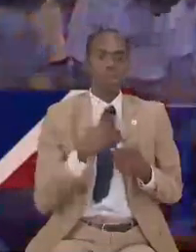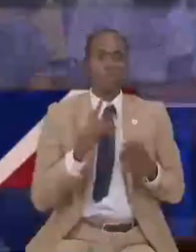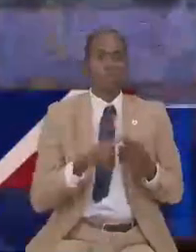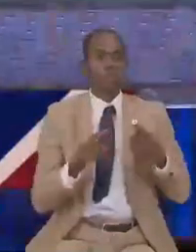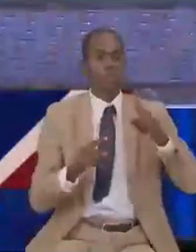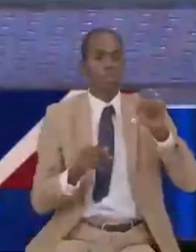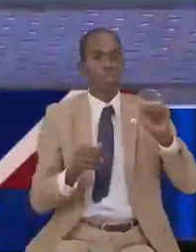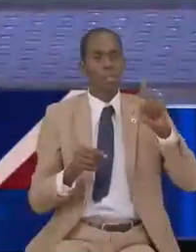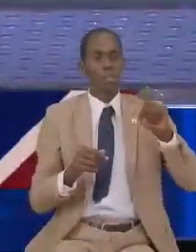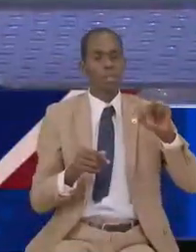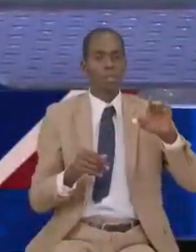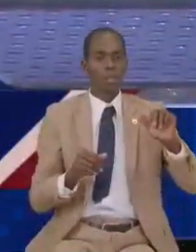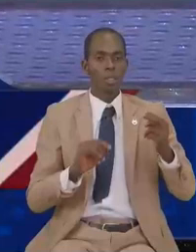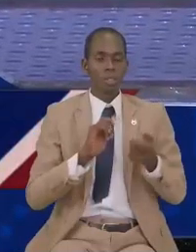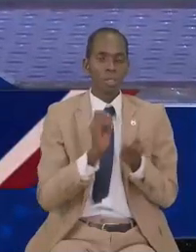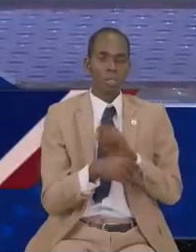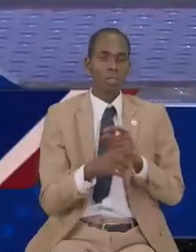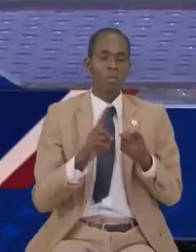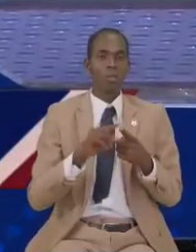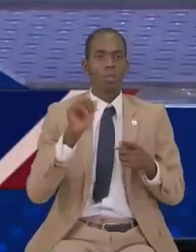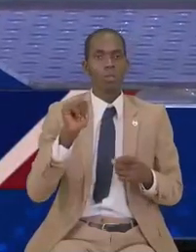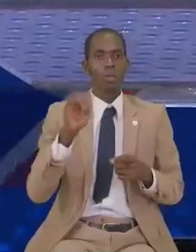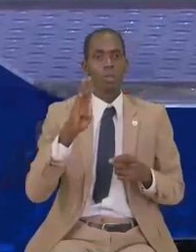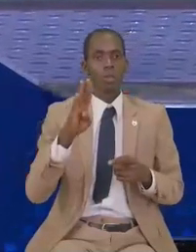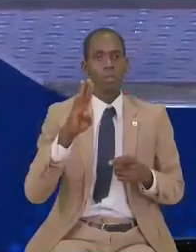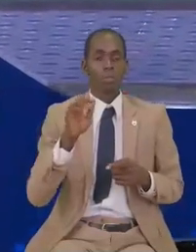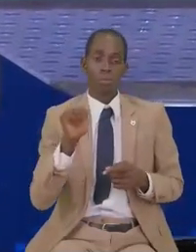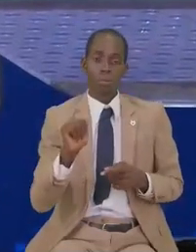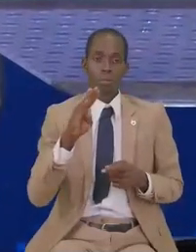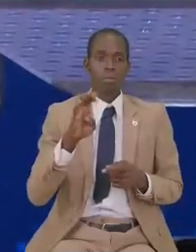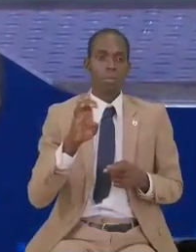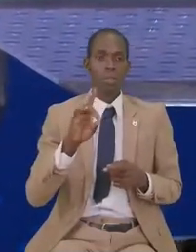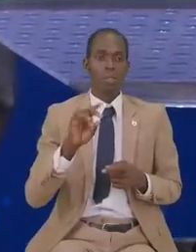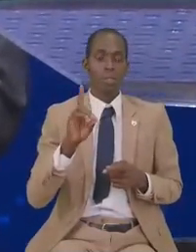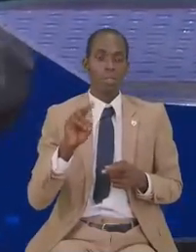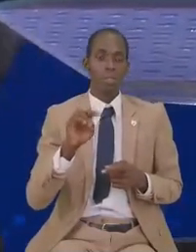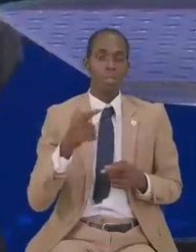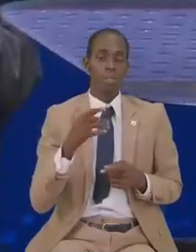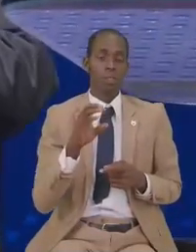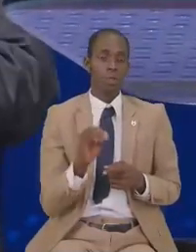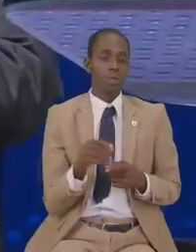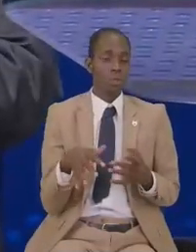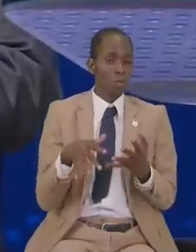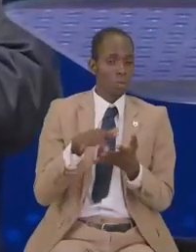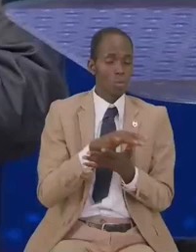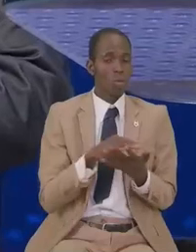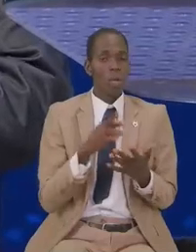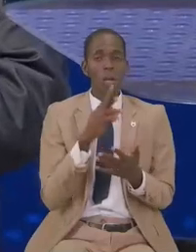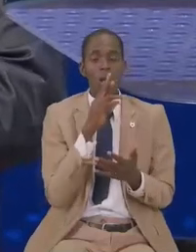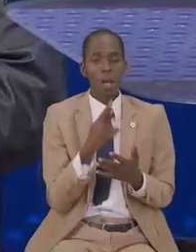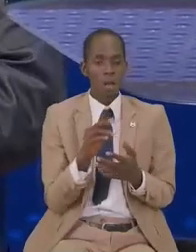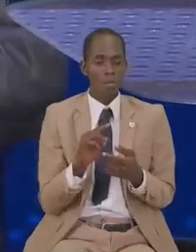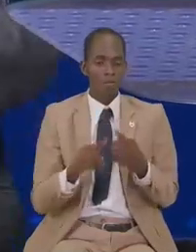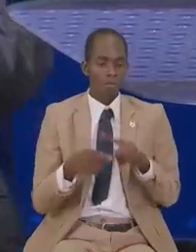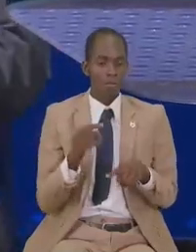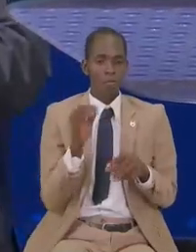mais ce sont des compagnons en pureté, compagnons en prière. sont des compagnons en